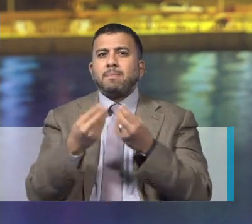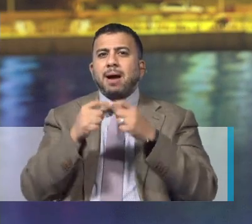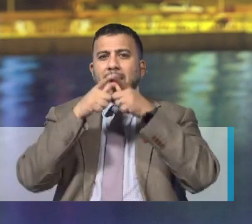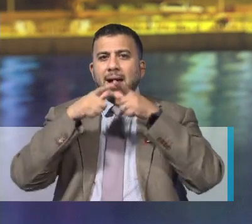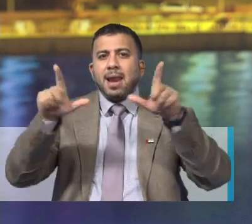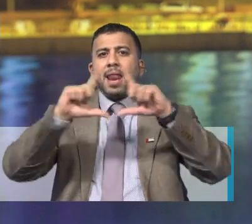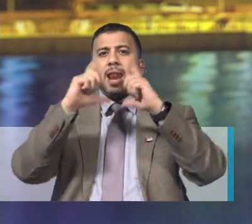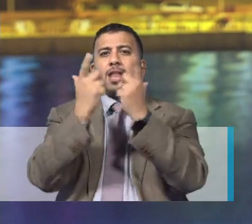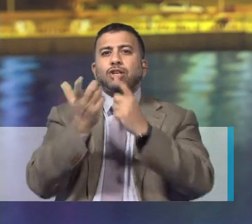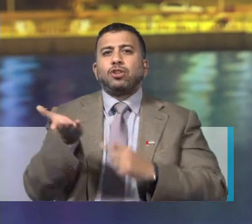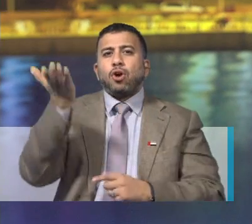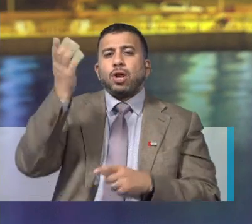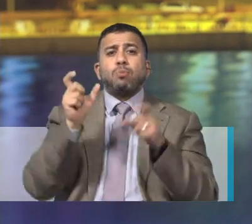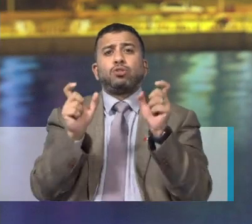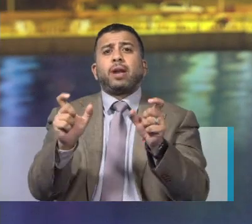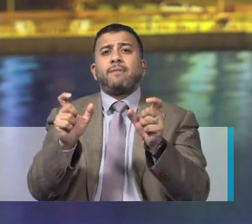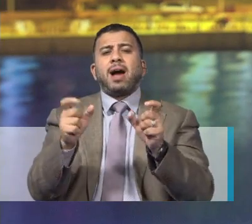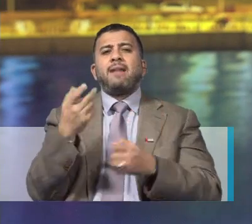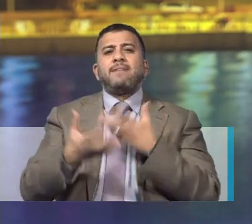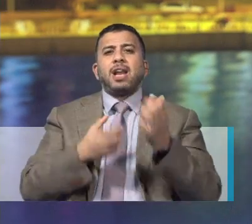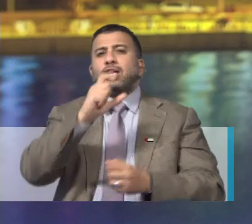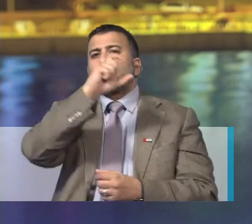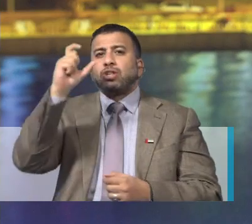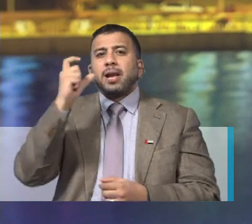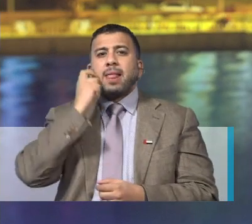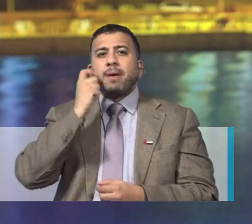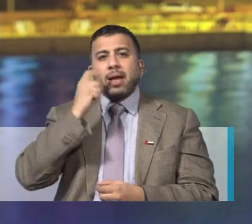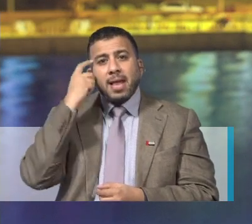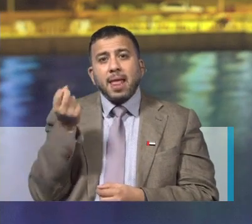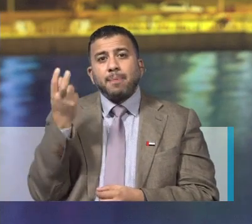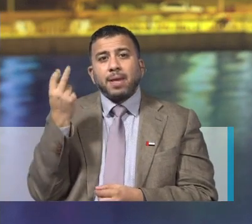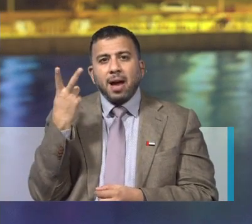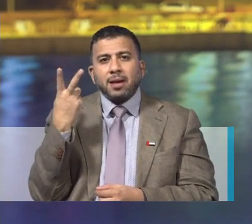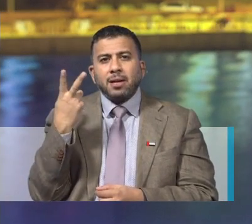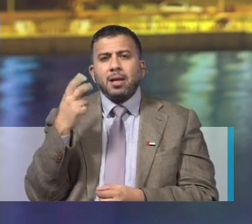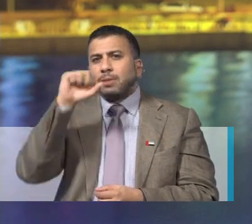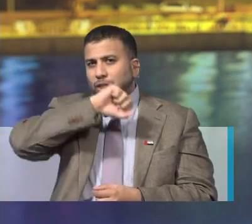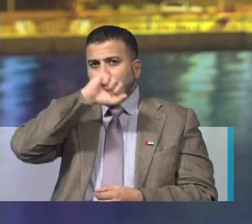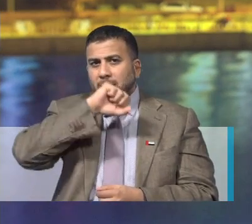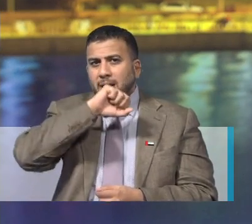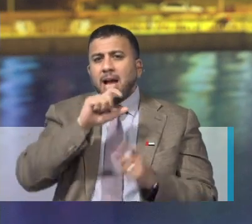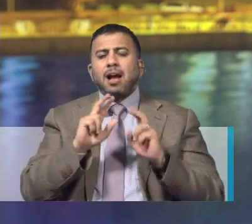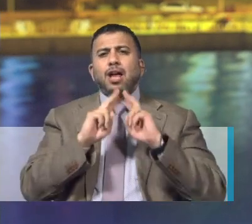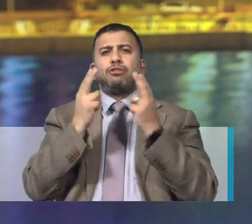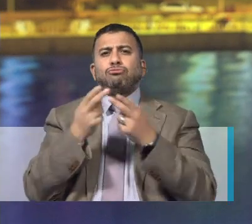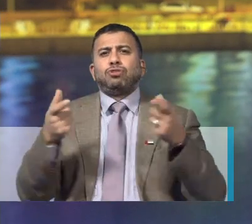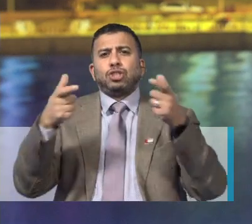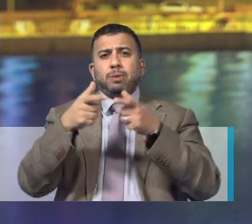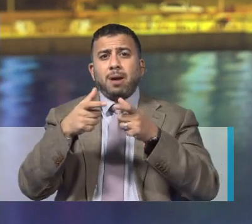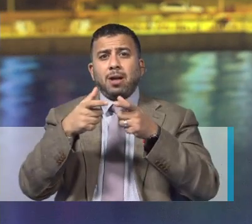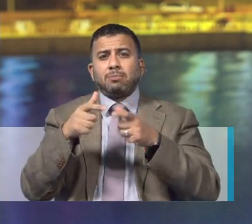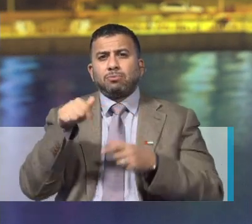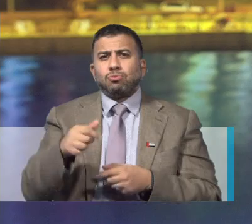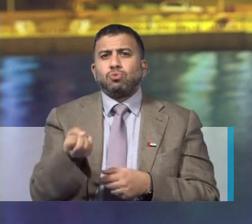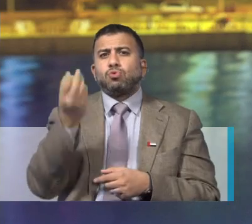بالتزامن مع إعلان اللجنة العليا المشرفة على فعاليات شهر الإمارات للابتكار في إمارة الشارقة خلال